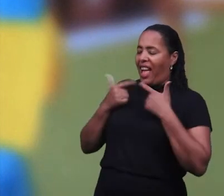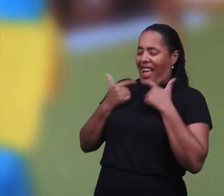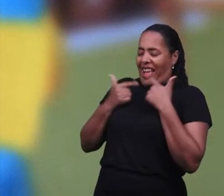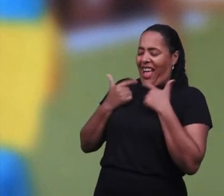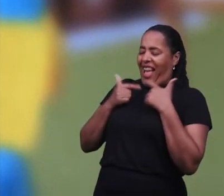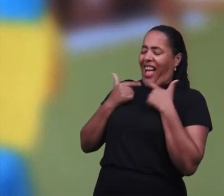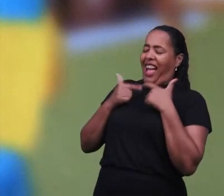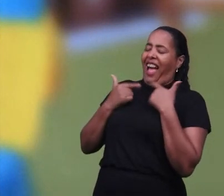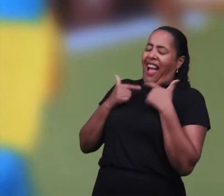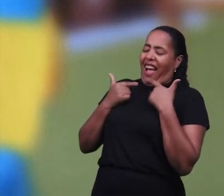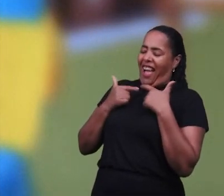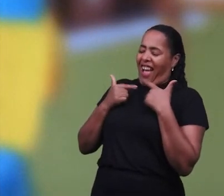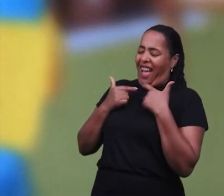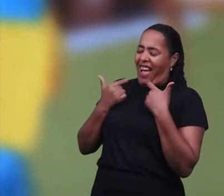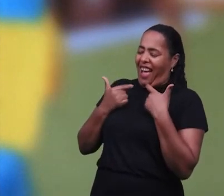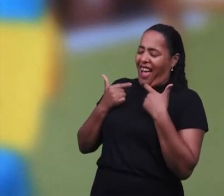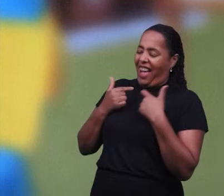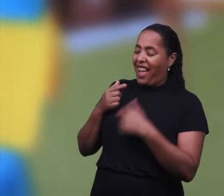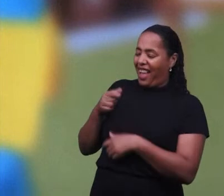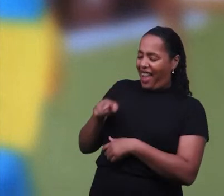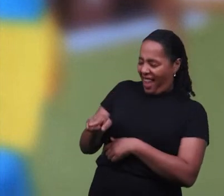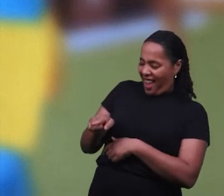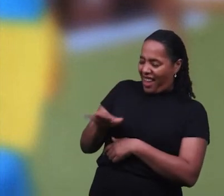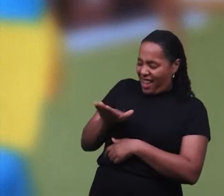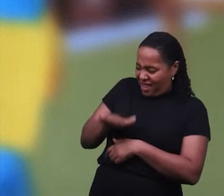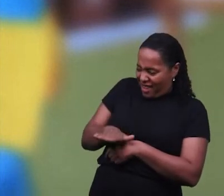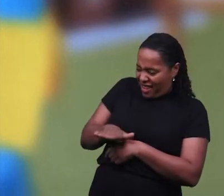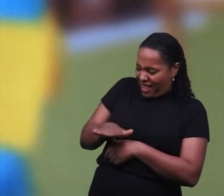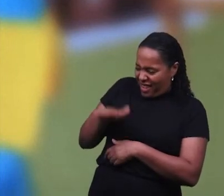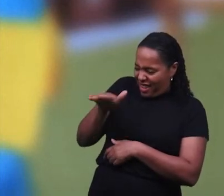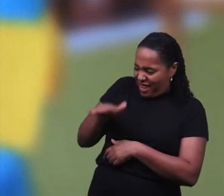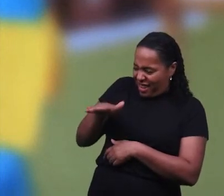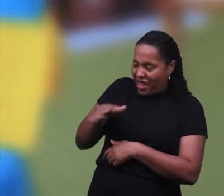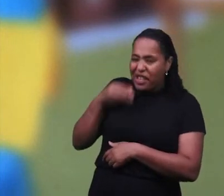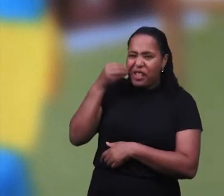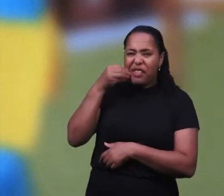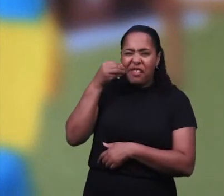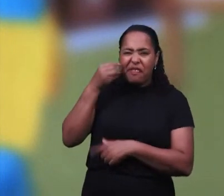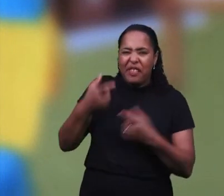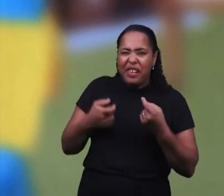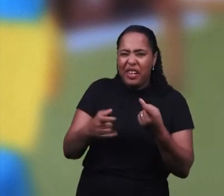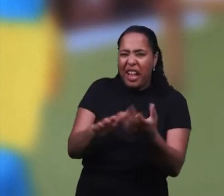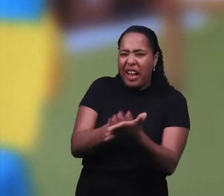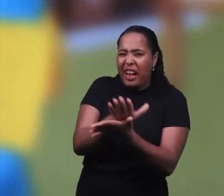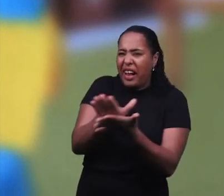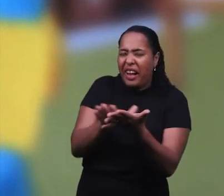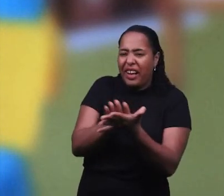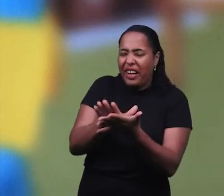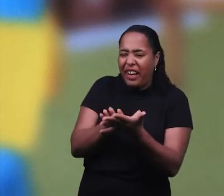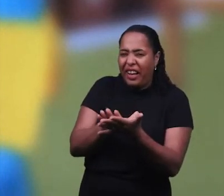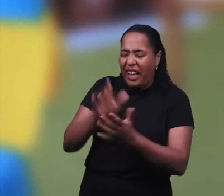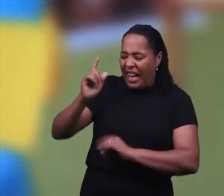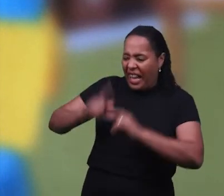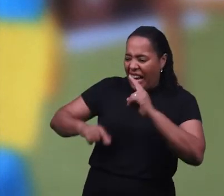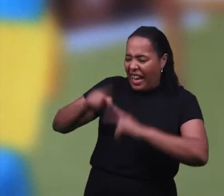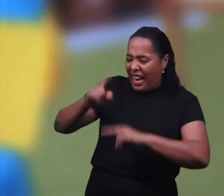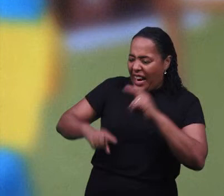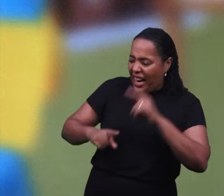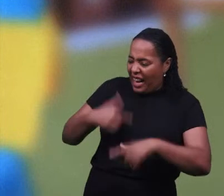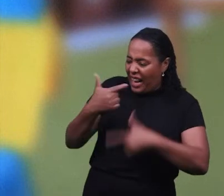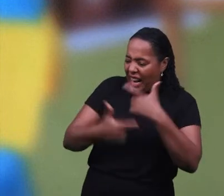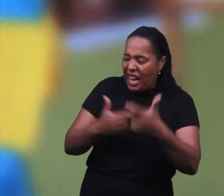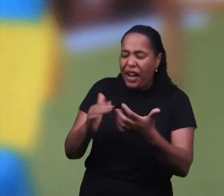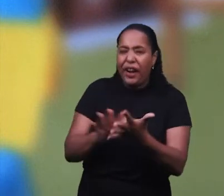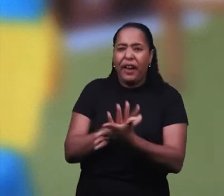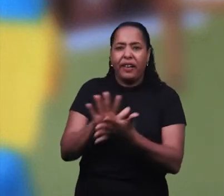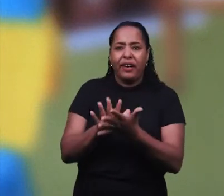David, qu'est-ce qu'il a vu? Un homme jeune, et avec peu d'expérience de guerre, il n'avait même